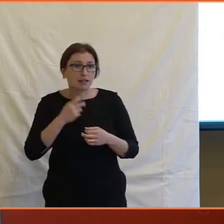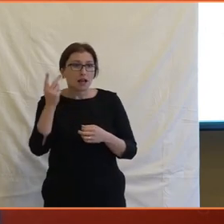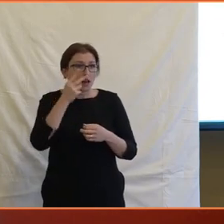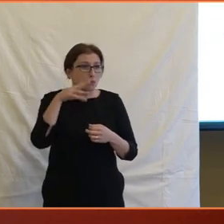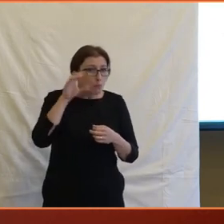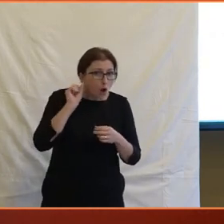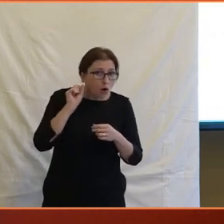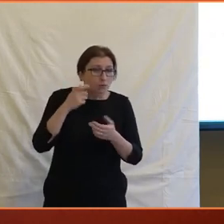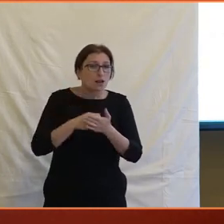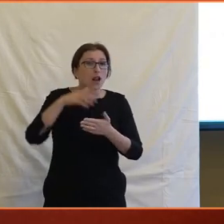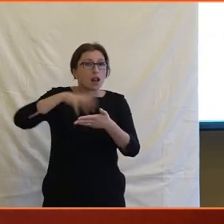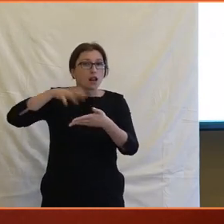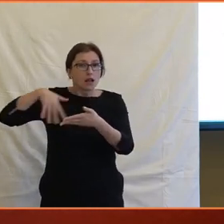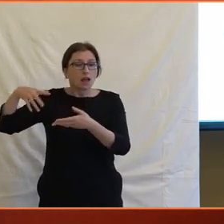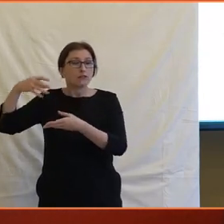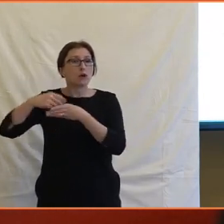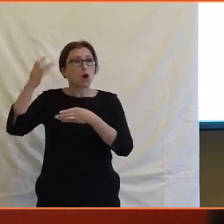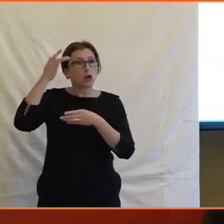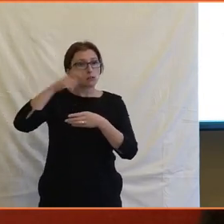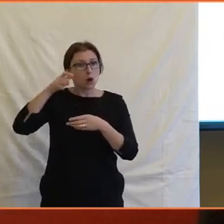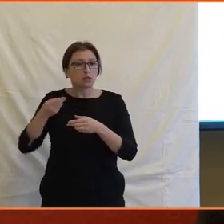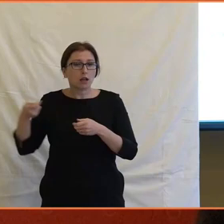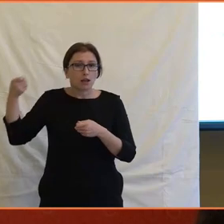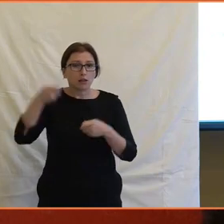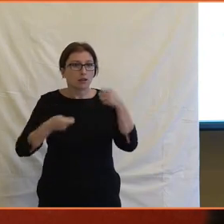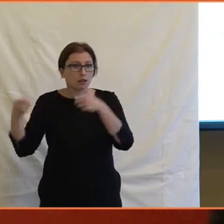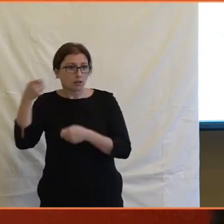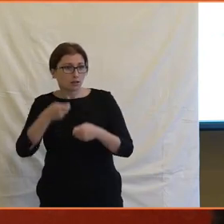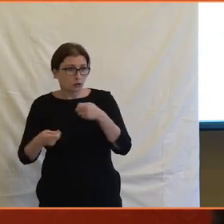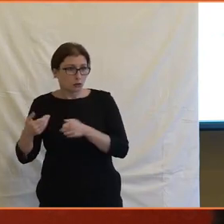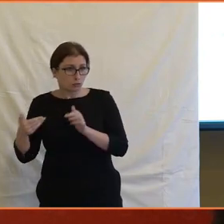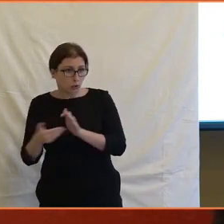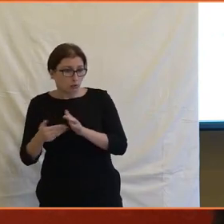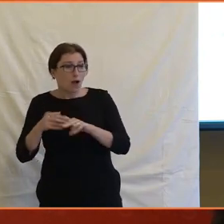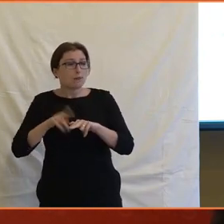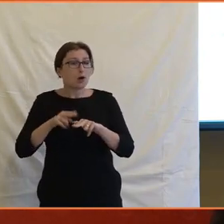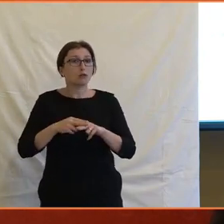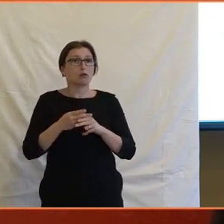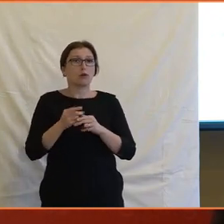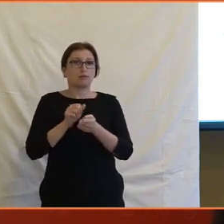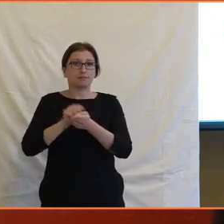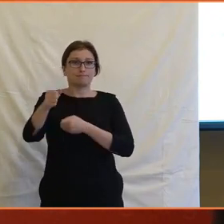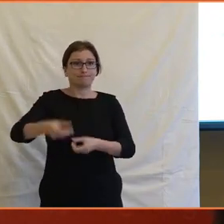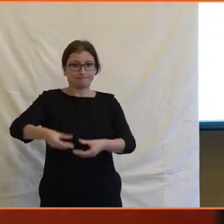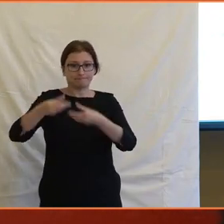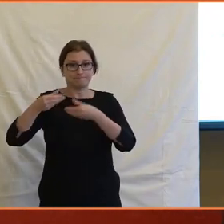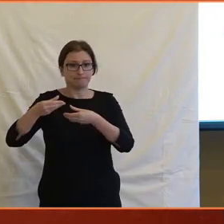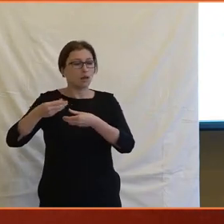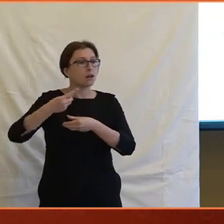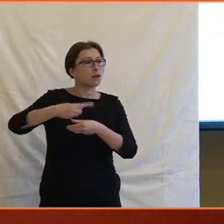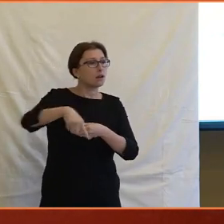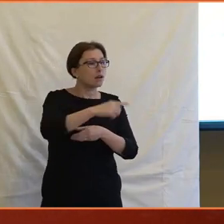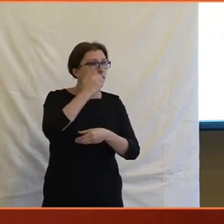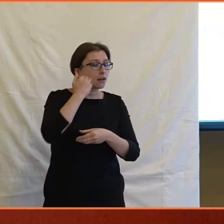dlouhé strategie se píšou proto, aby tam odborníci prosadili ty věci, co tam chtějí mít, a aby si toho v uvozovkách politici